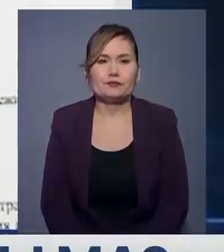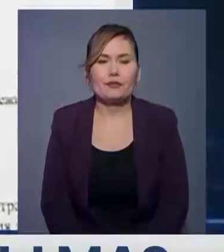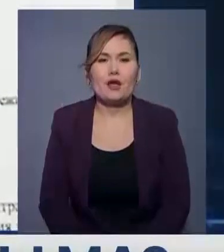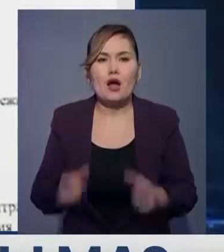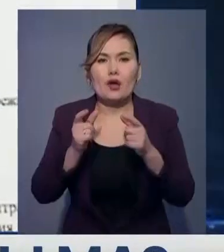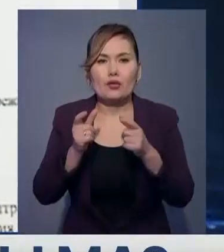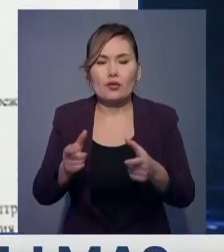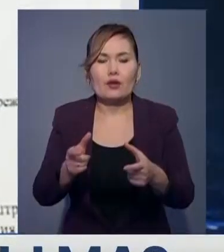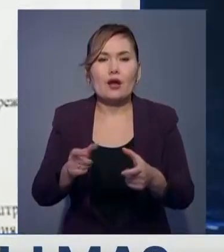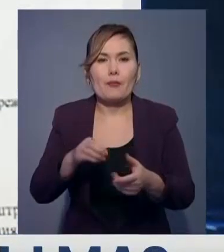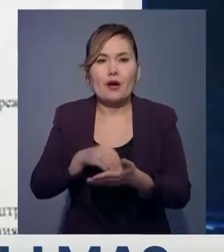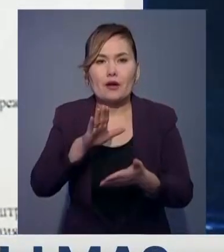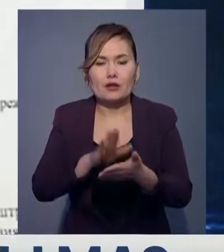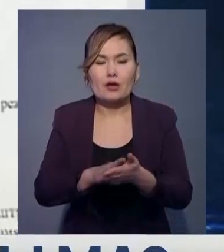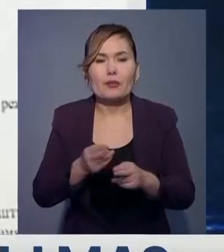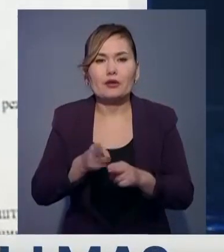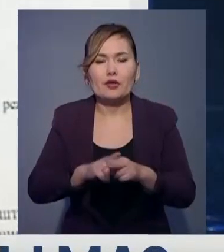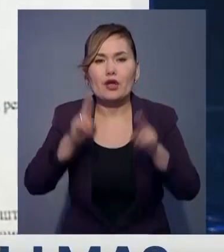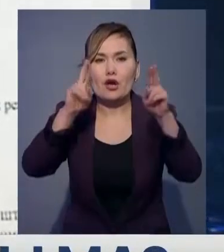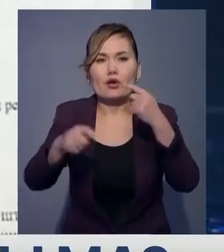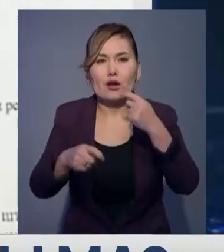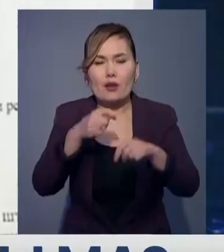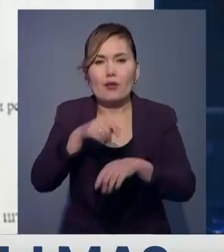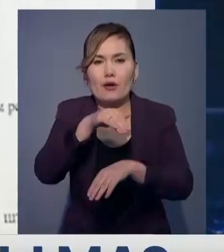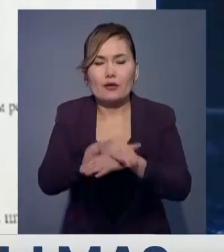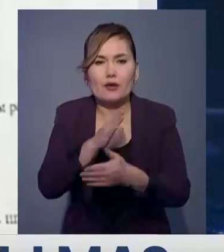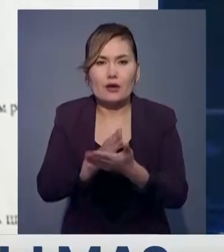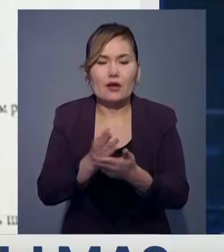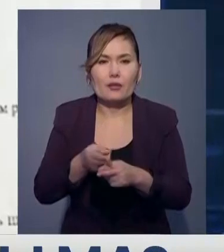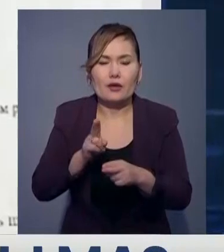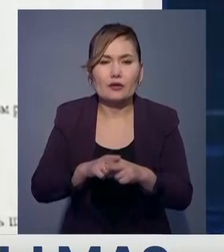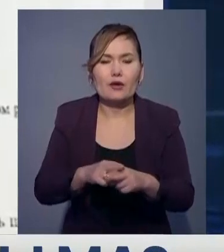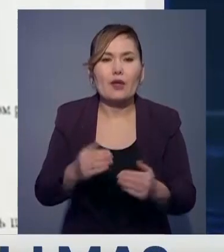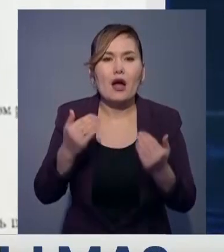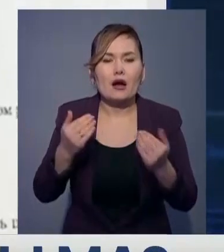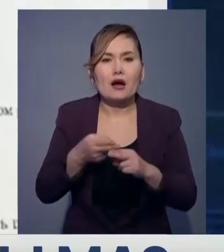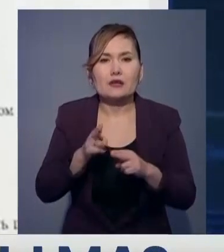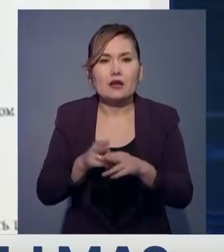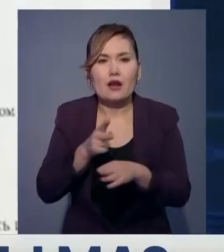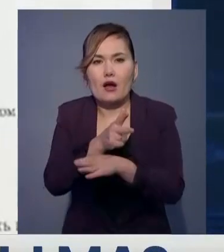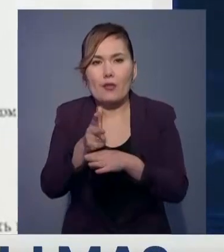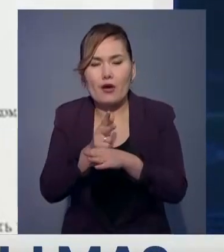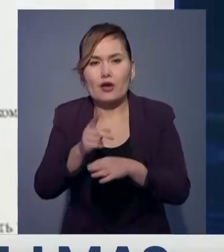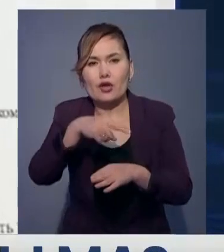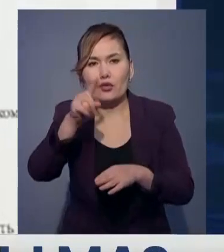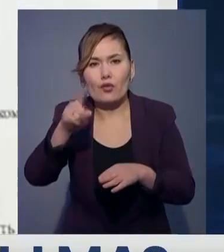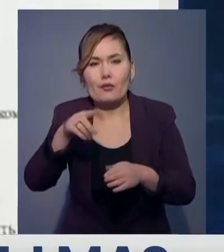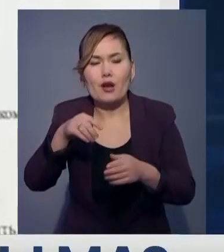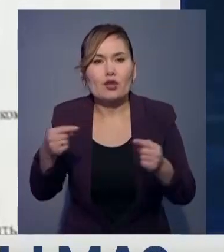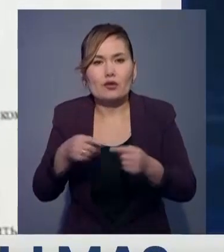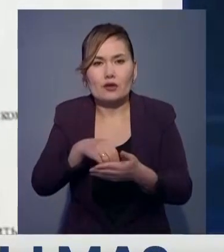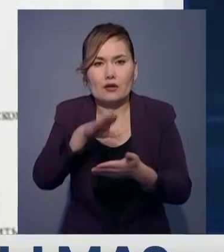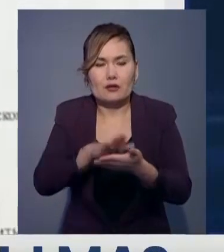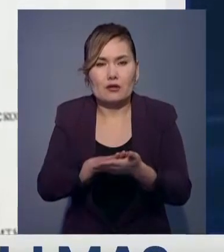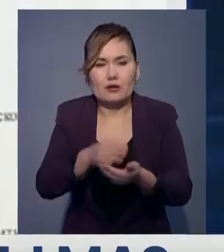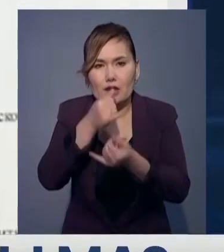Түбіртекте жол ережесін бұзған көлікті эвакуатордың алып бара жатқаны анық көрінеді. Алайда сергек жүйесі соңғысының нөмірін анықтай алмай, айыппұлды жеңіл